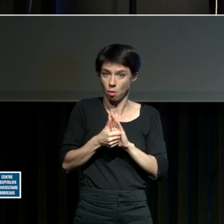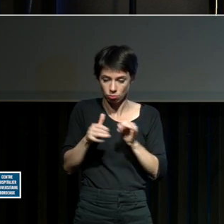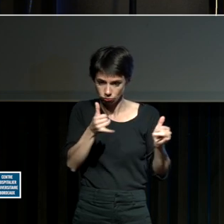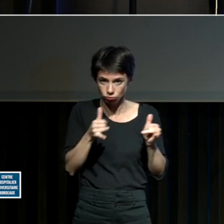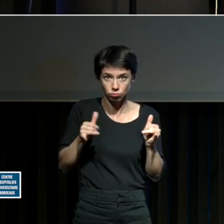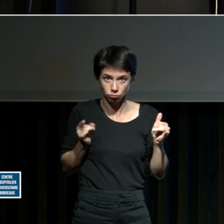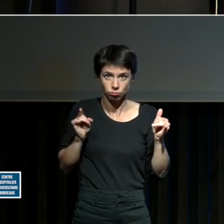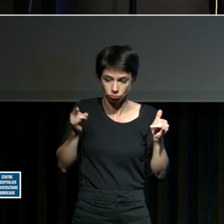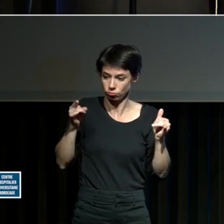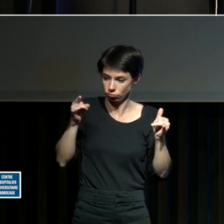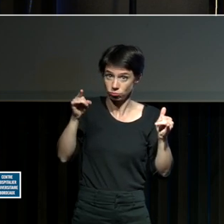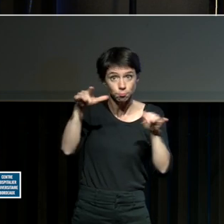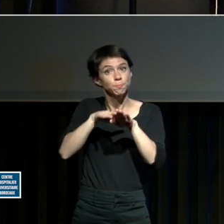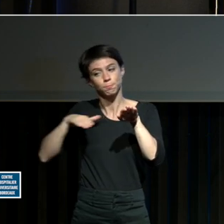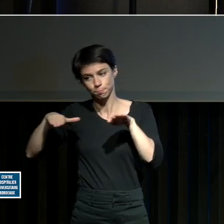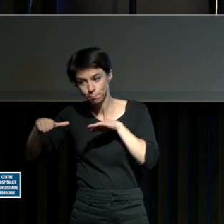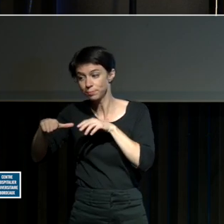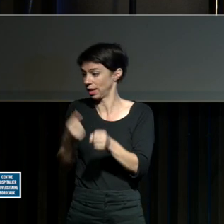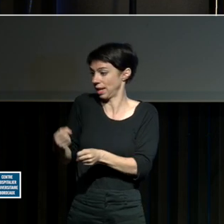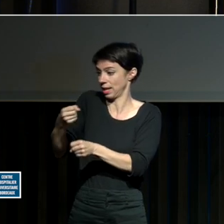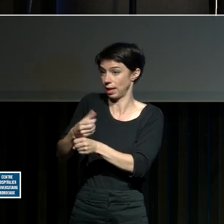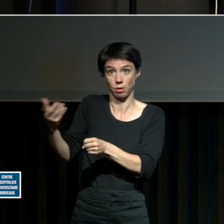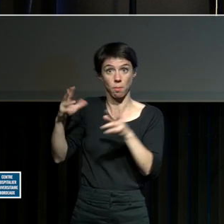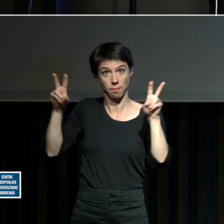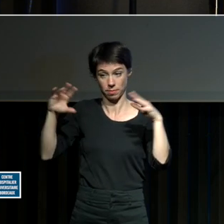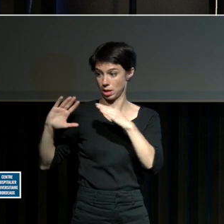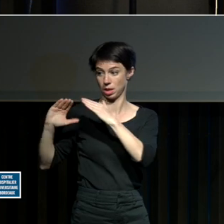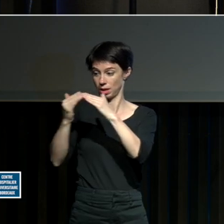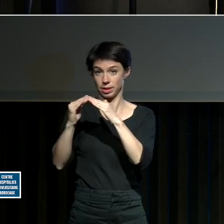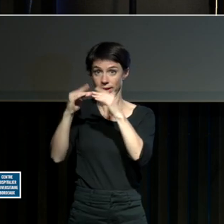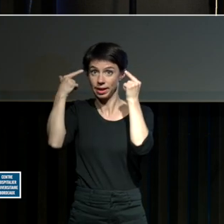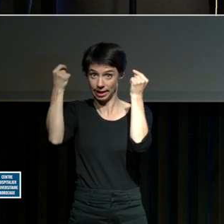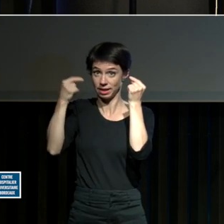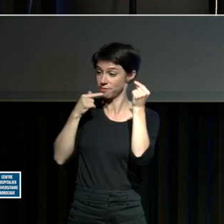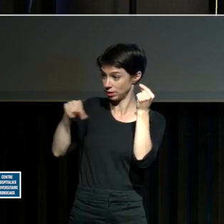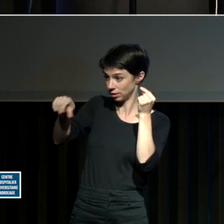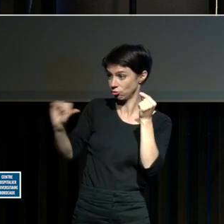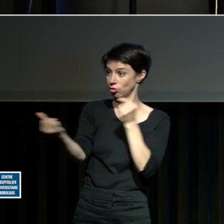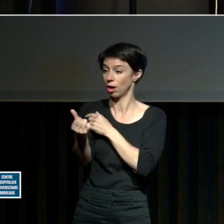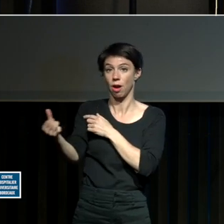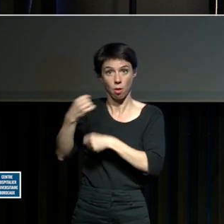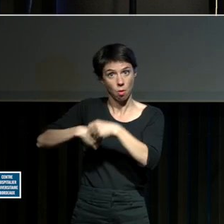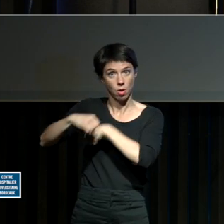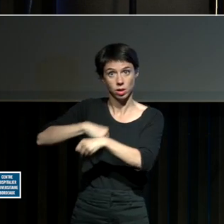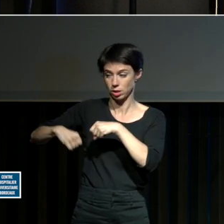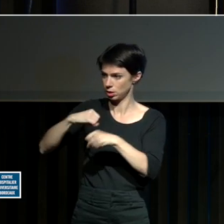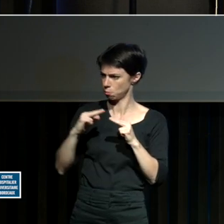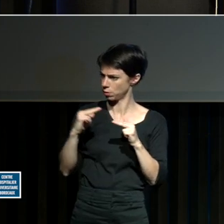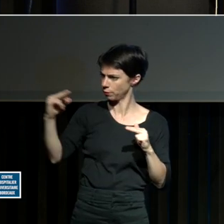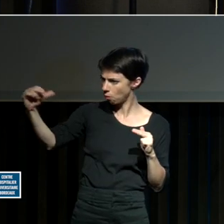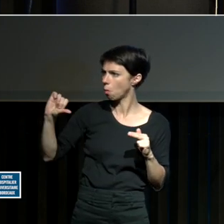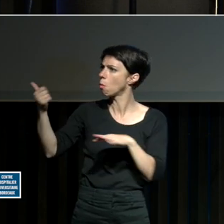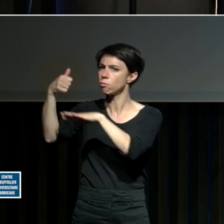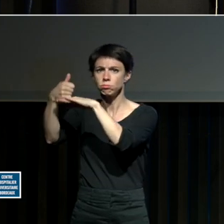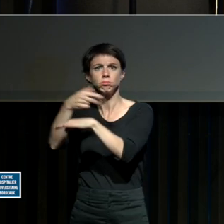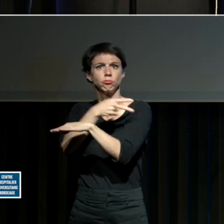avec la guilde, qui est structurée sous la forme de relations privilégiées et hiérarchisées, et constituée pour le joueur un